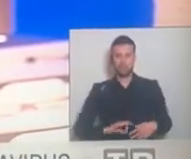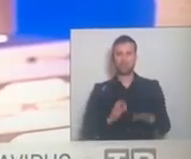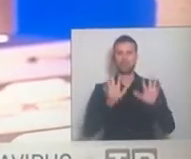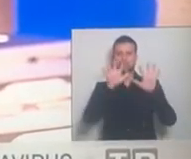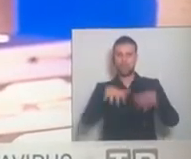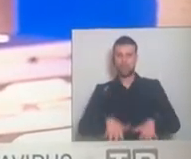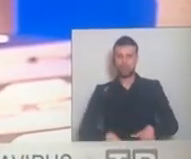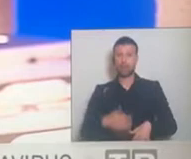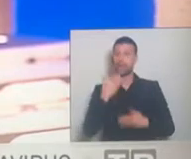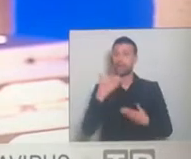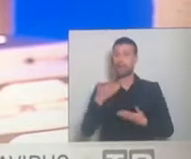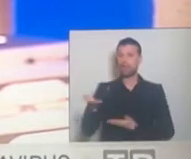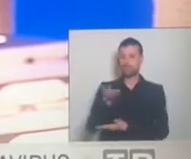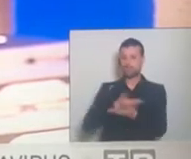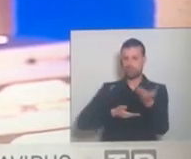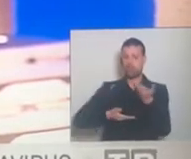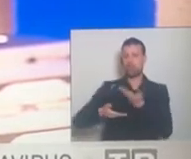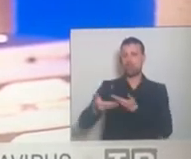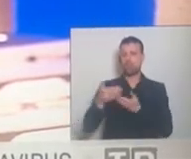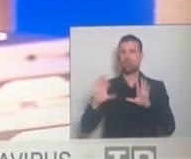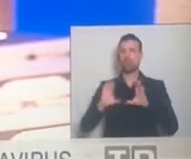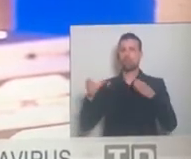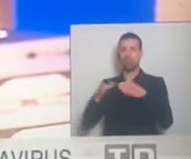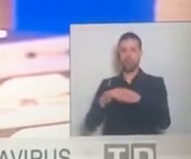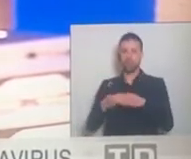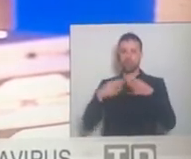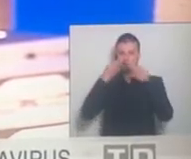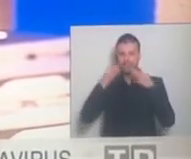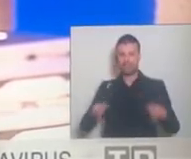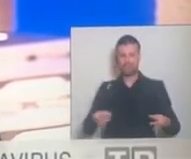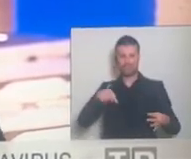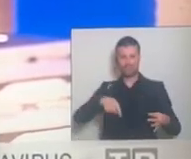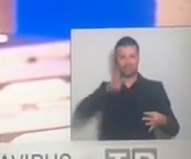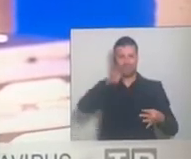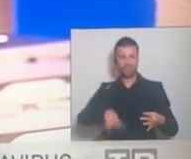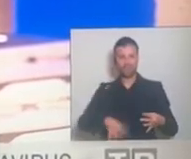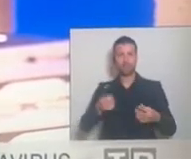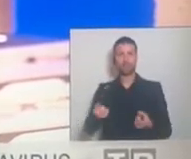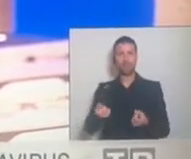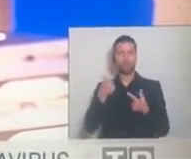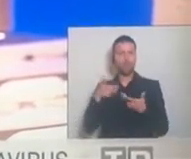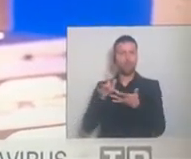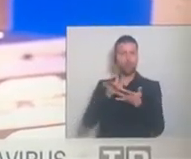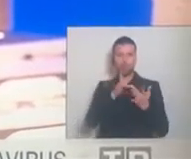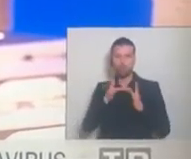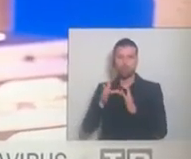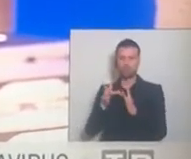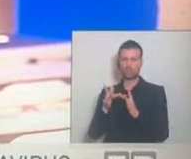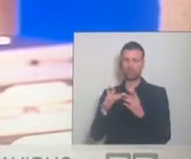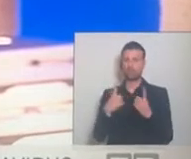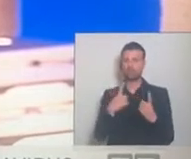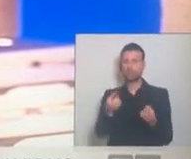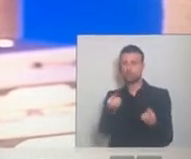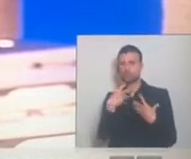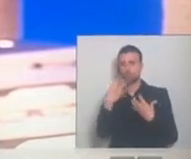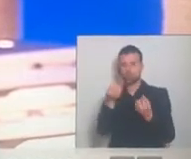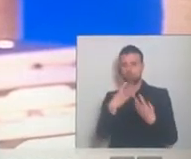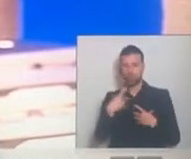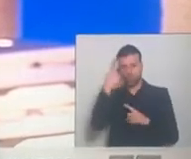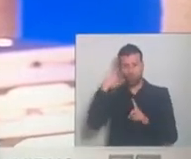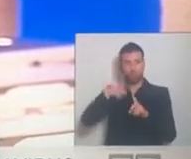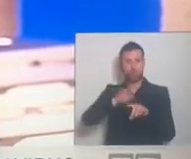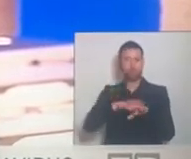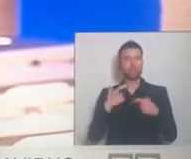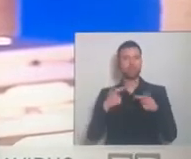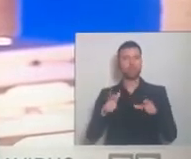comunitat xinesa de Catalunya, que ens ha facilitat tots els contactes i tota la informació del material disponible per tal que des del Departament